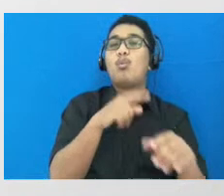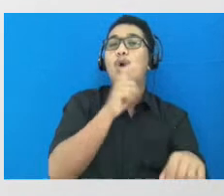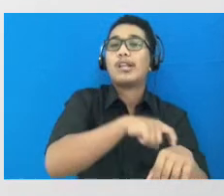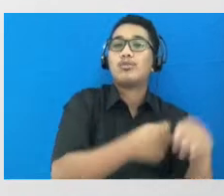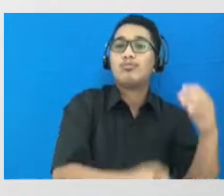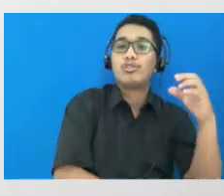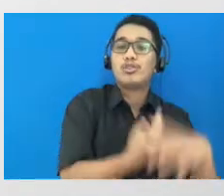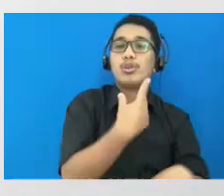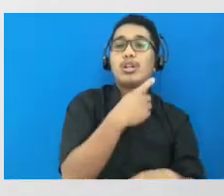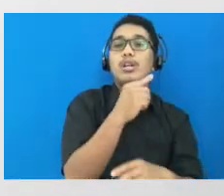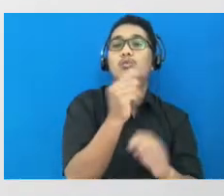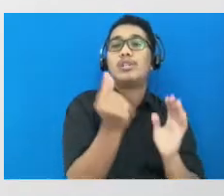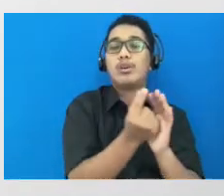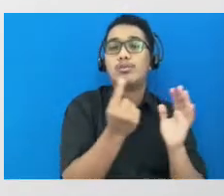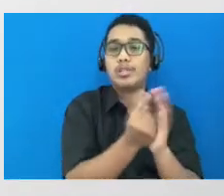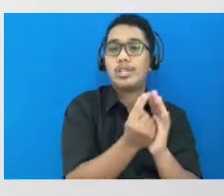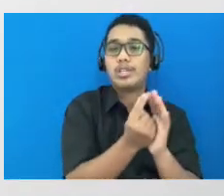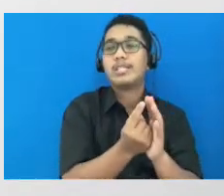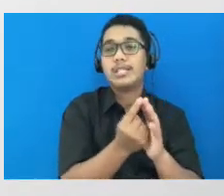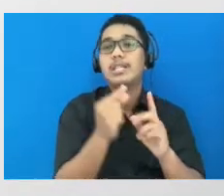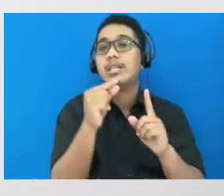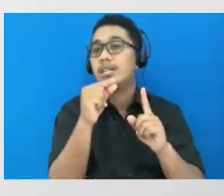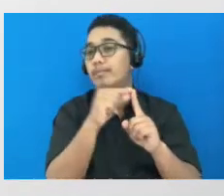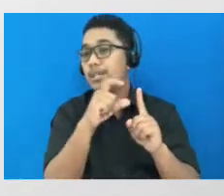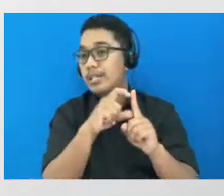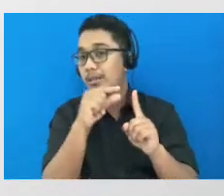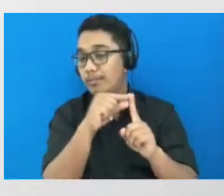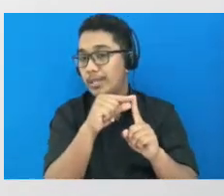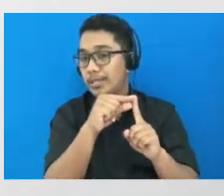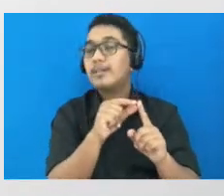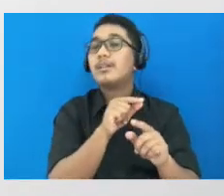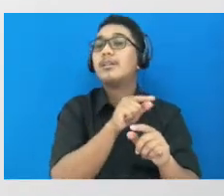perlindungan data pribadi di negara-negara maju lainnya, itu